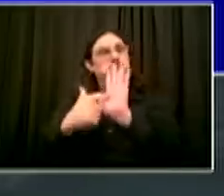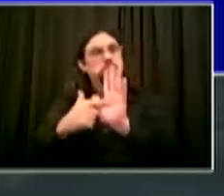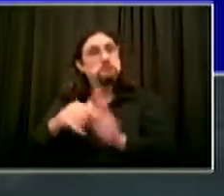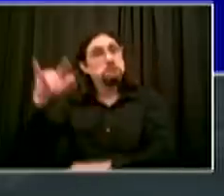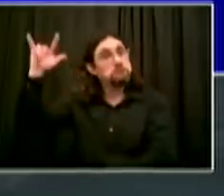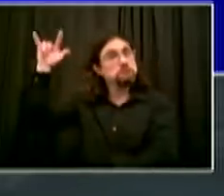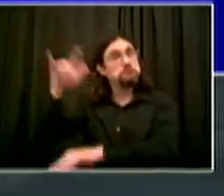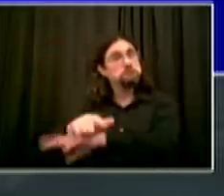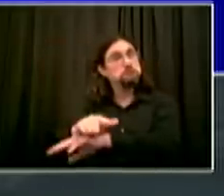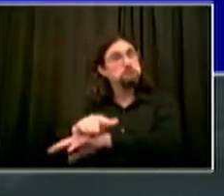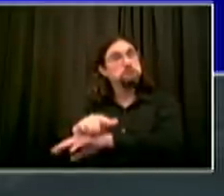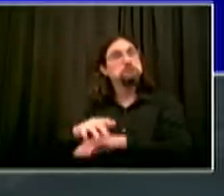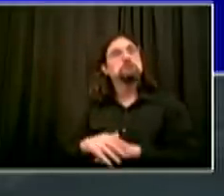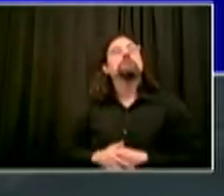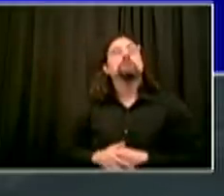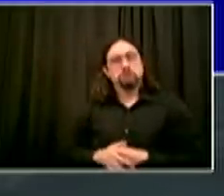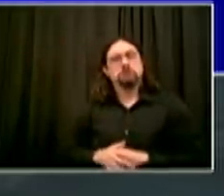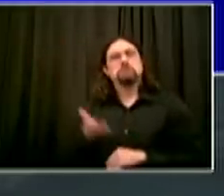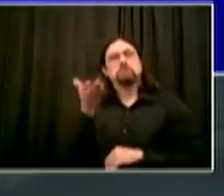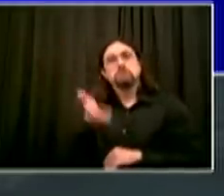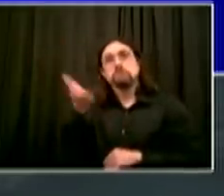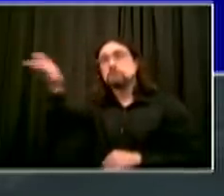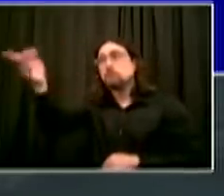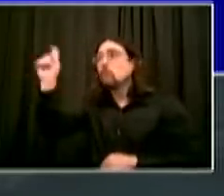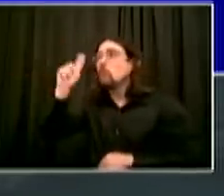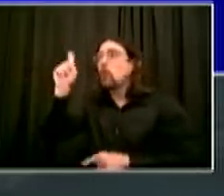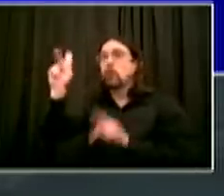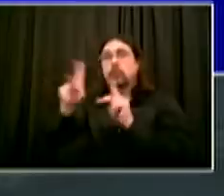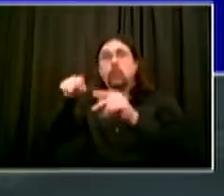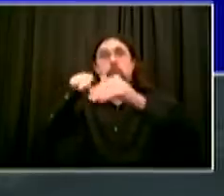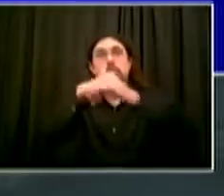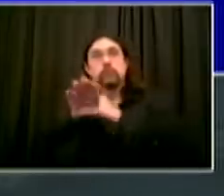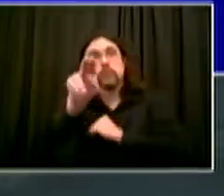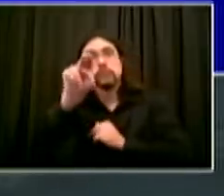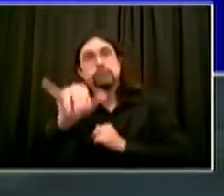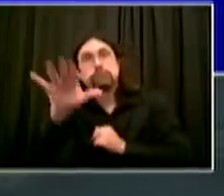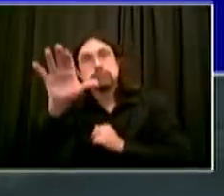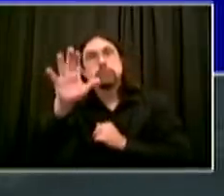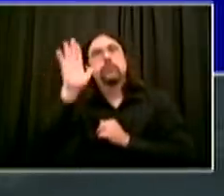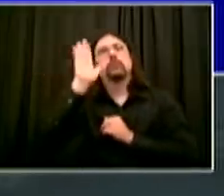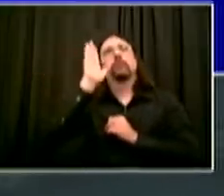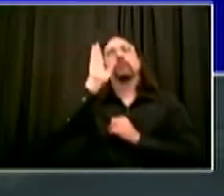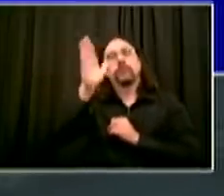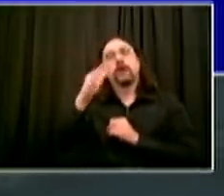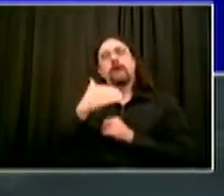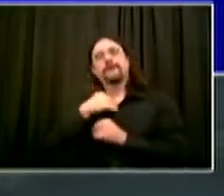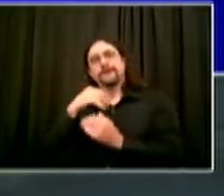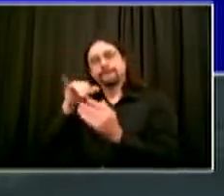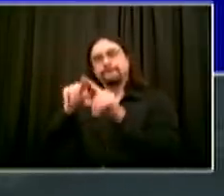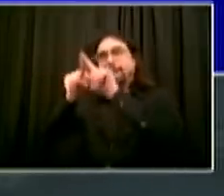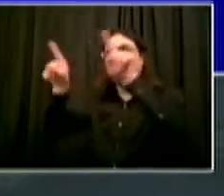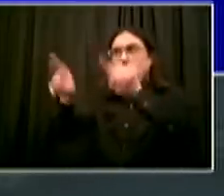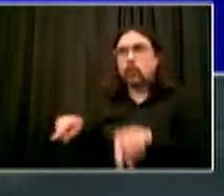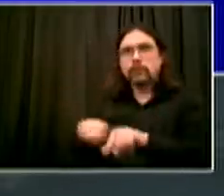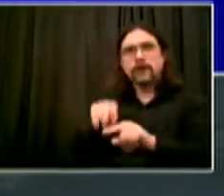нарушение закона штата, влекущее серьезный штраф, в некоторых случаях доходящий